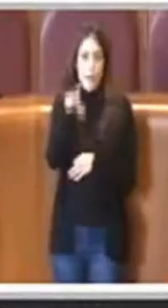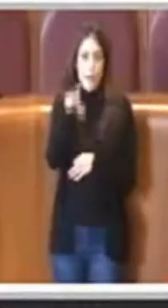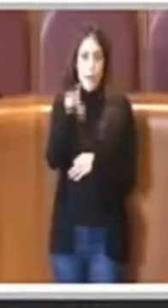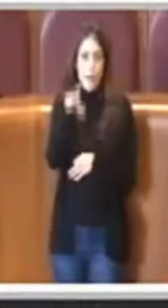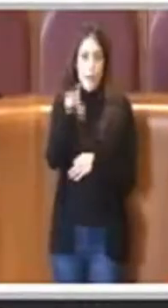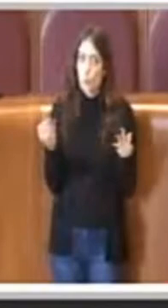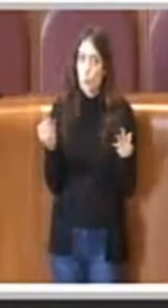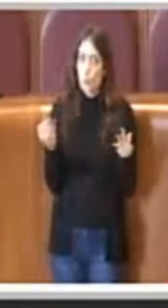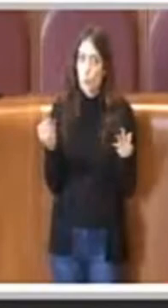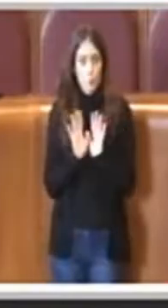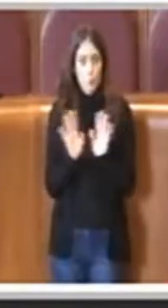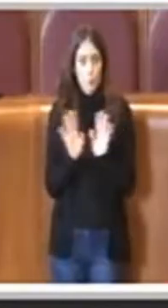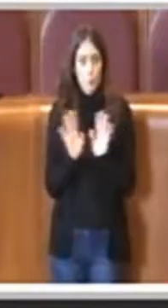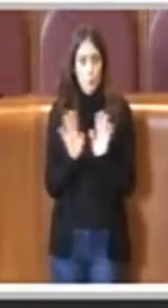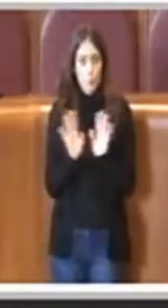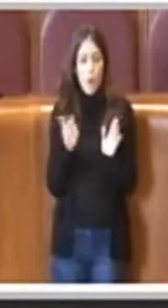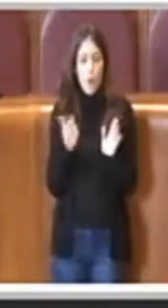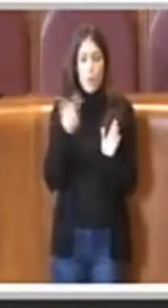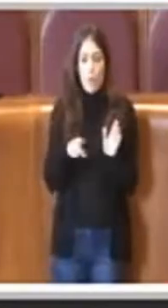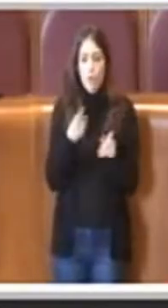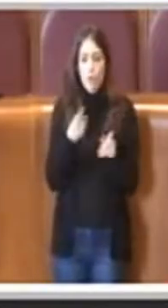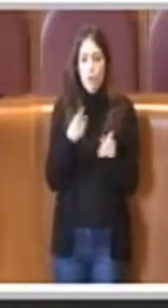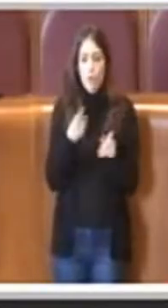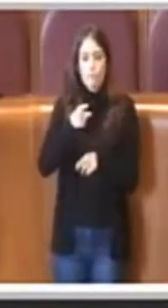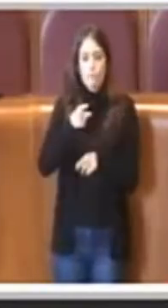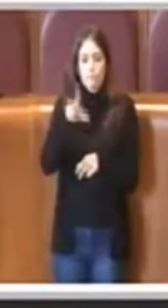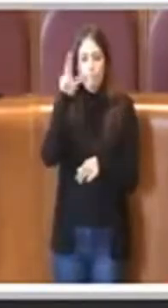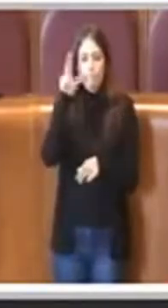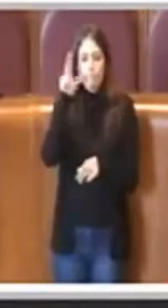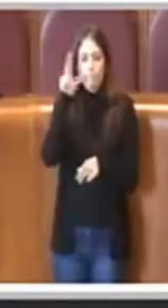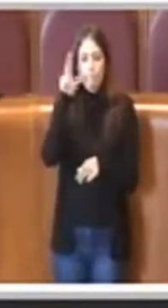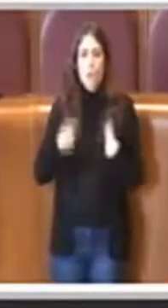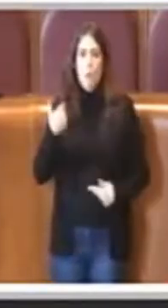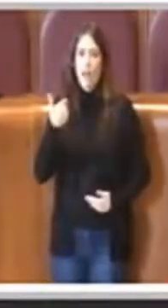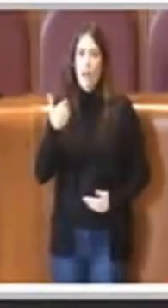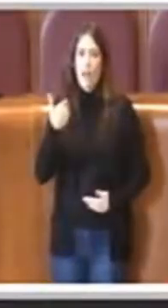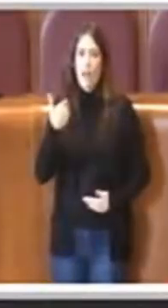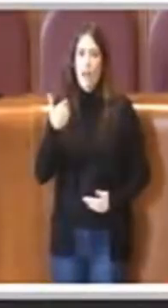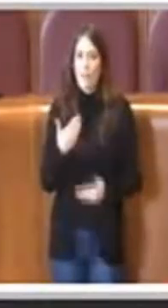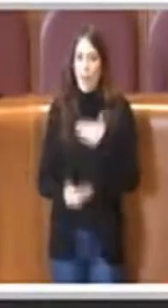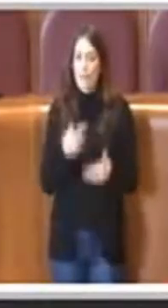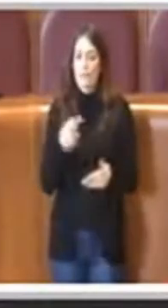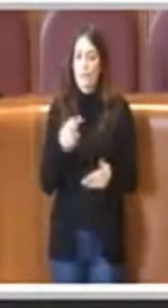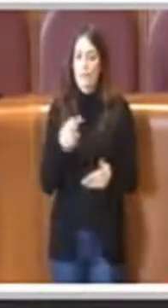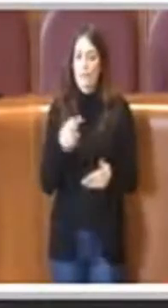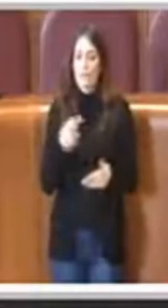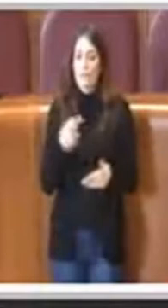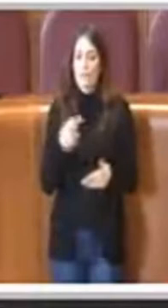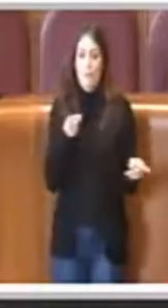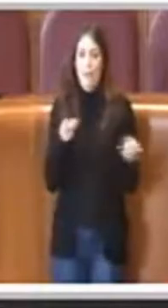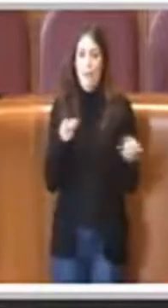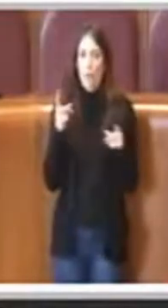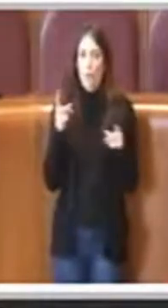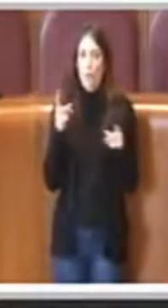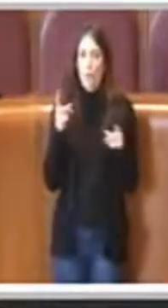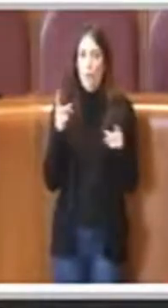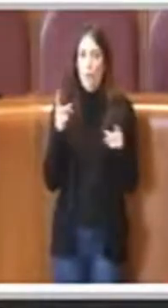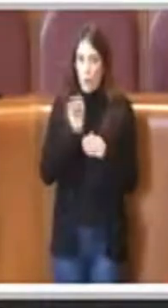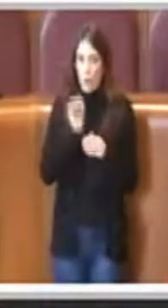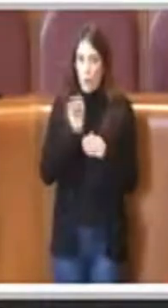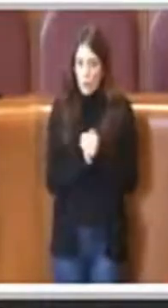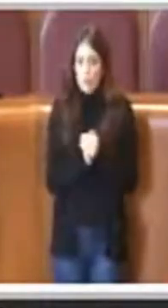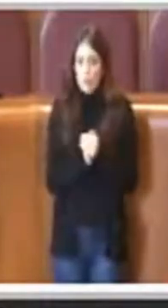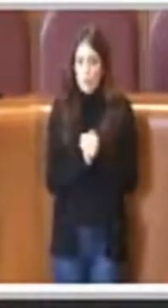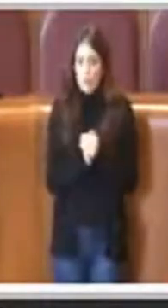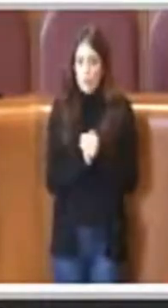soprattutto per riuscire a sopravvivere in questo periodo così particolare. E io mi vo